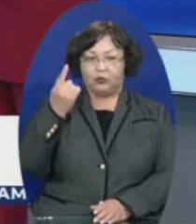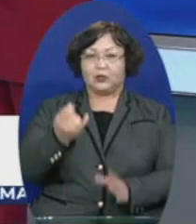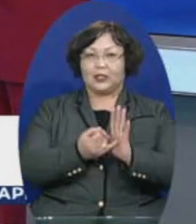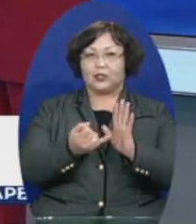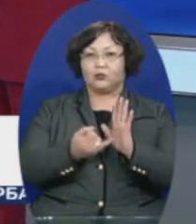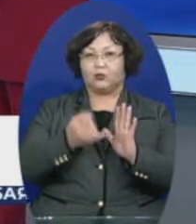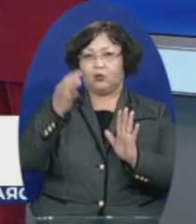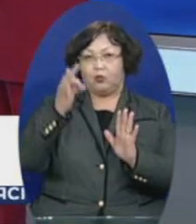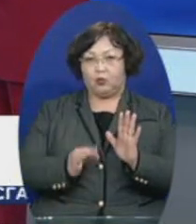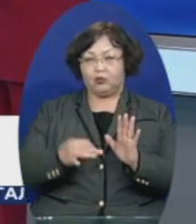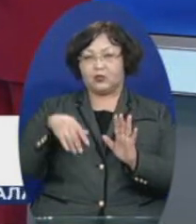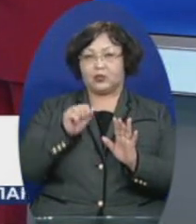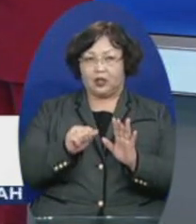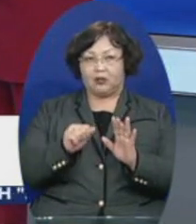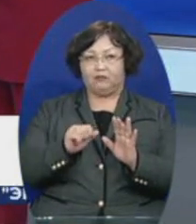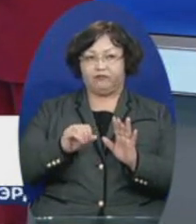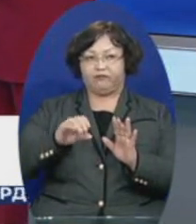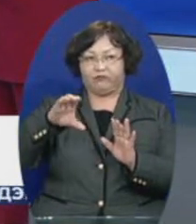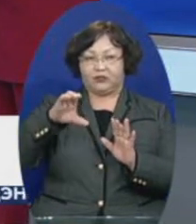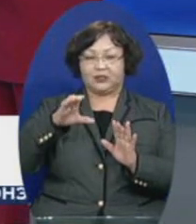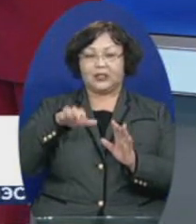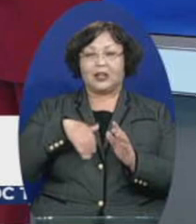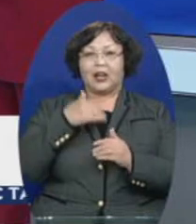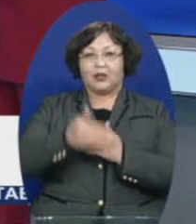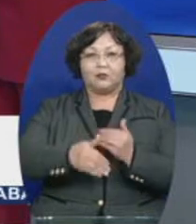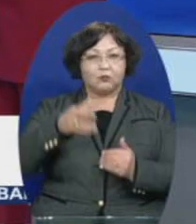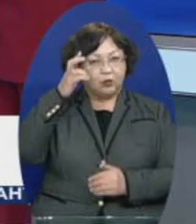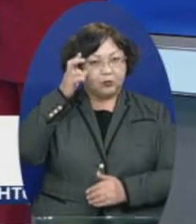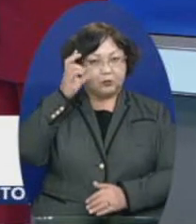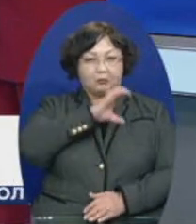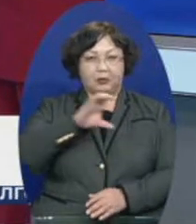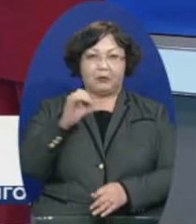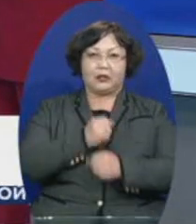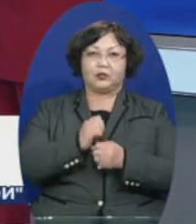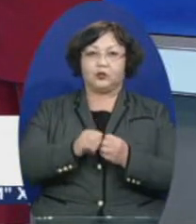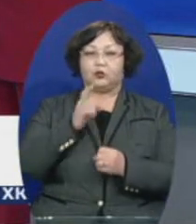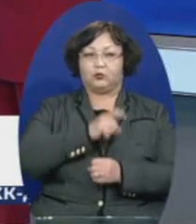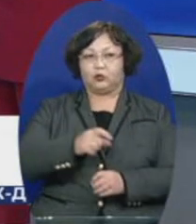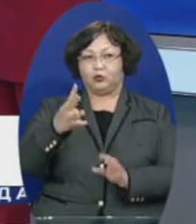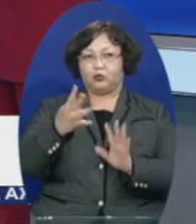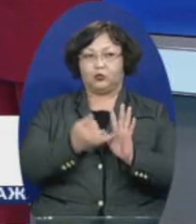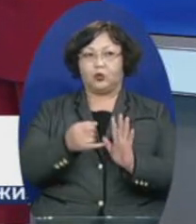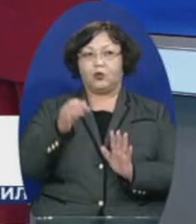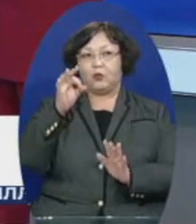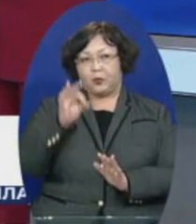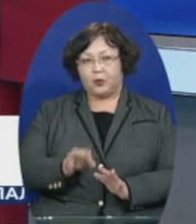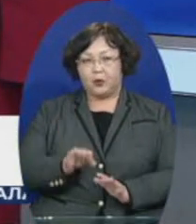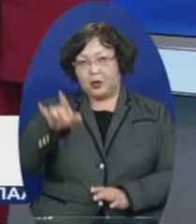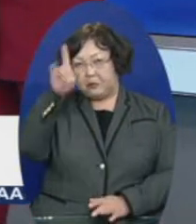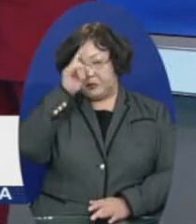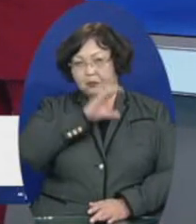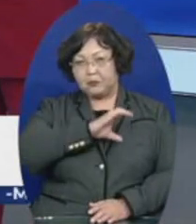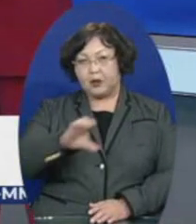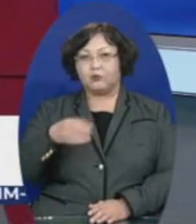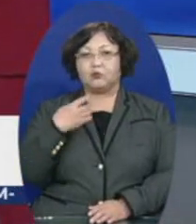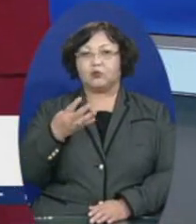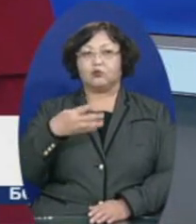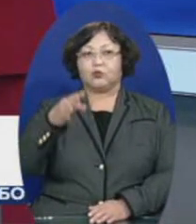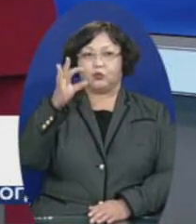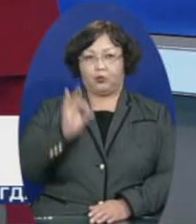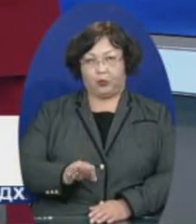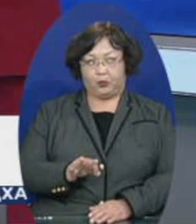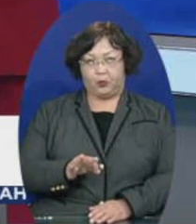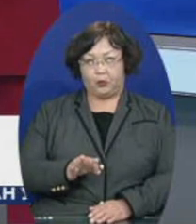байна. За харин дараагаар нь боловсролын салбар 46%, за эрүүл мэндийн салбар 44% гэх мэт